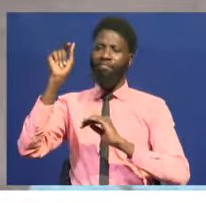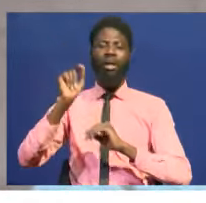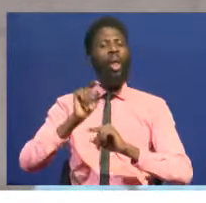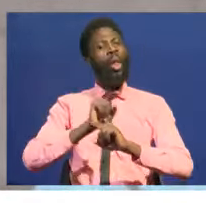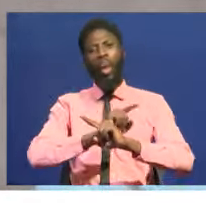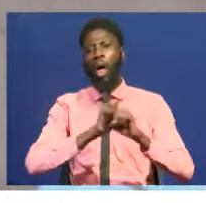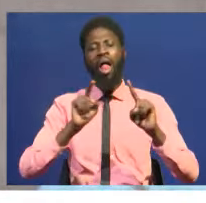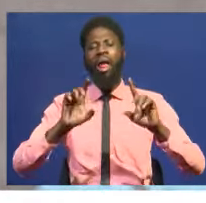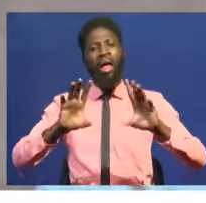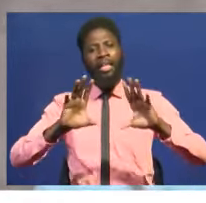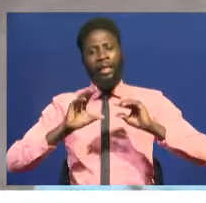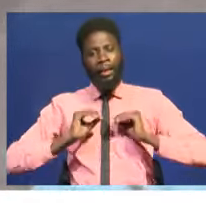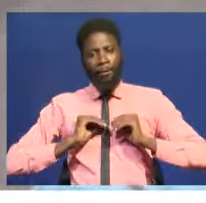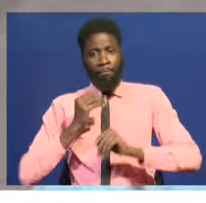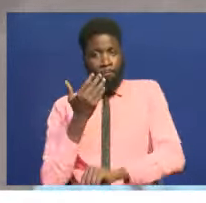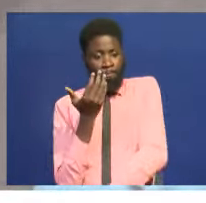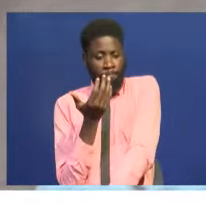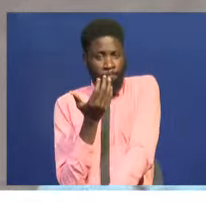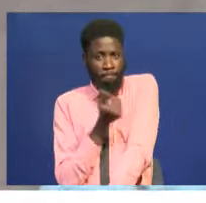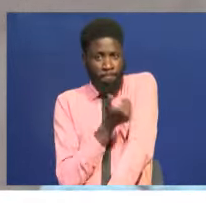madawa ya haribu